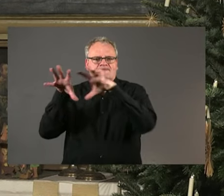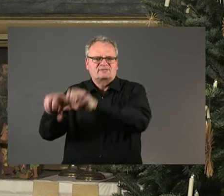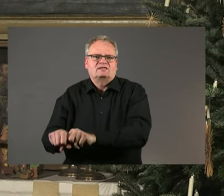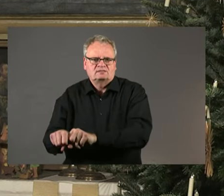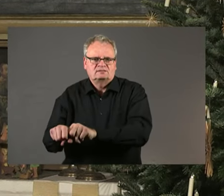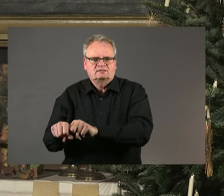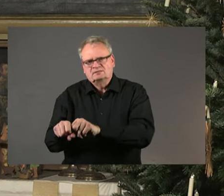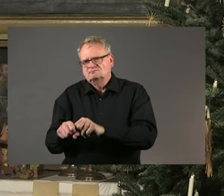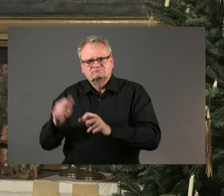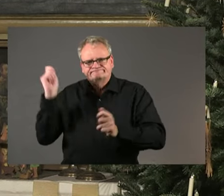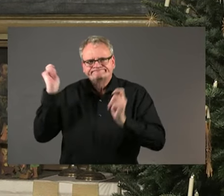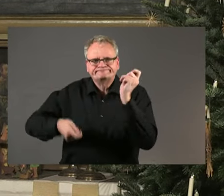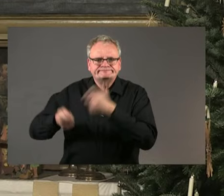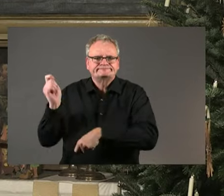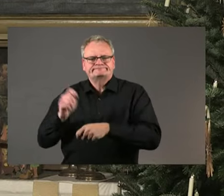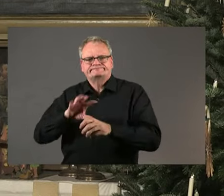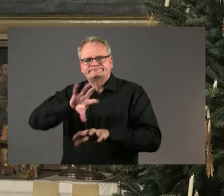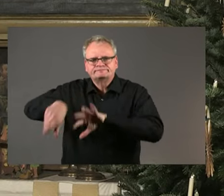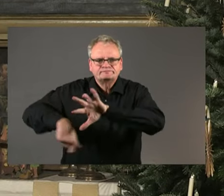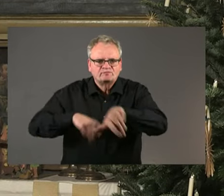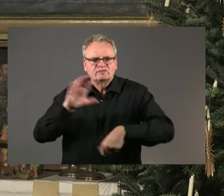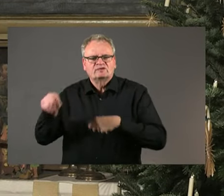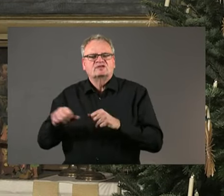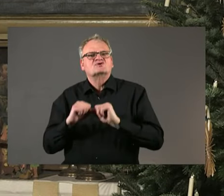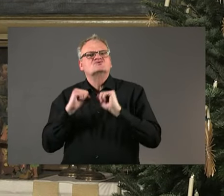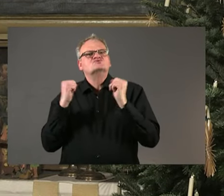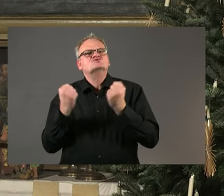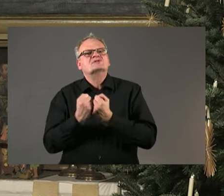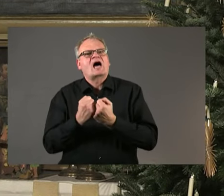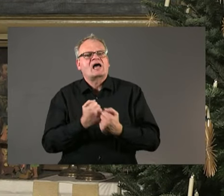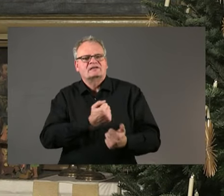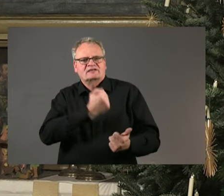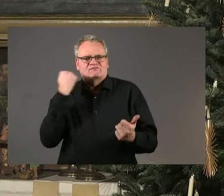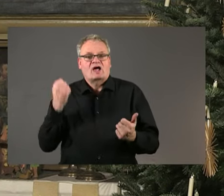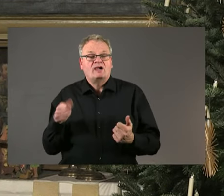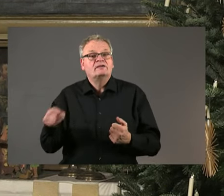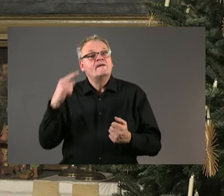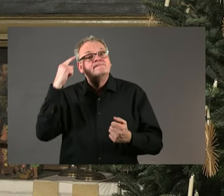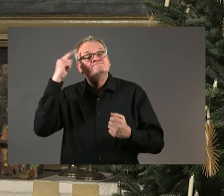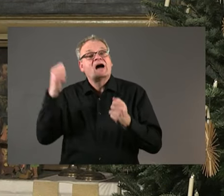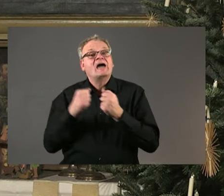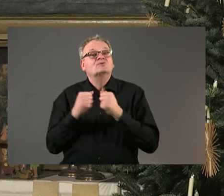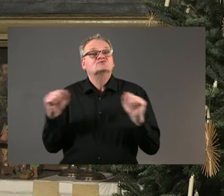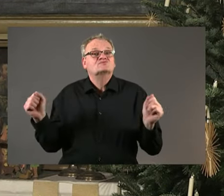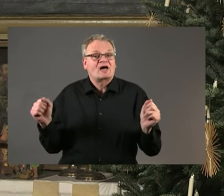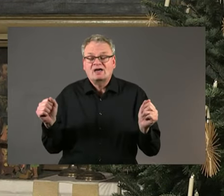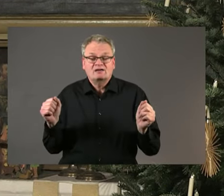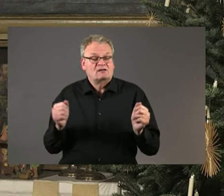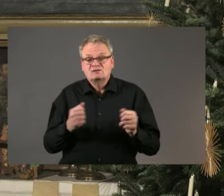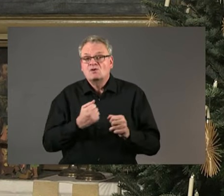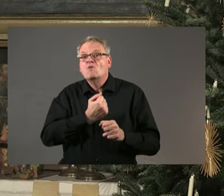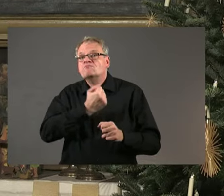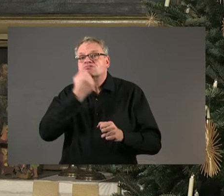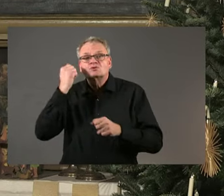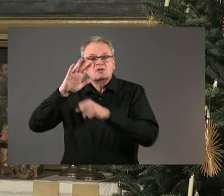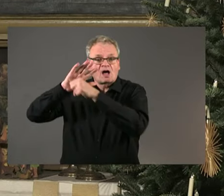Ausbeutung, willkürliche staatliche Gewalt, keine Meinungsfreiheit, brutale